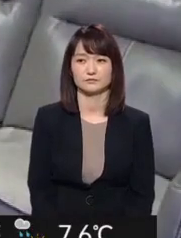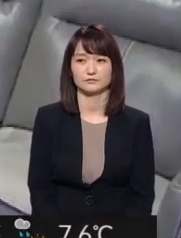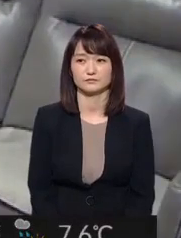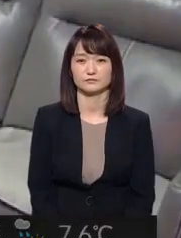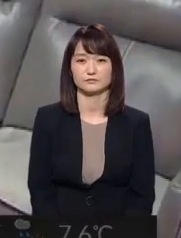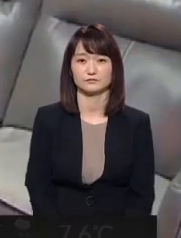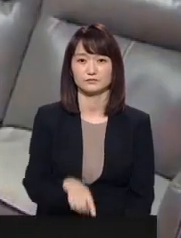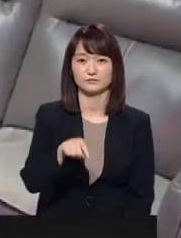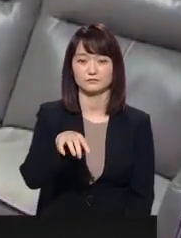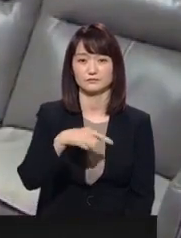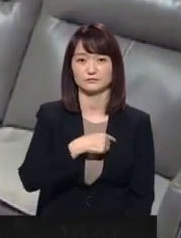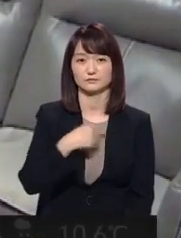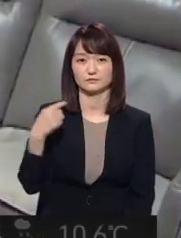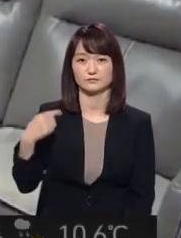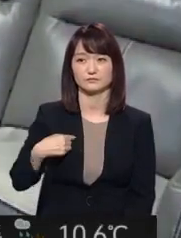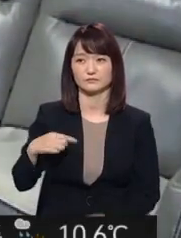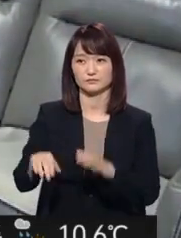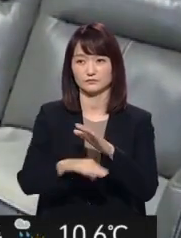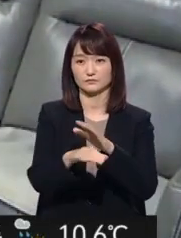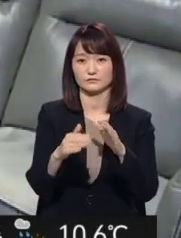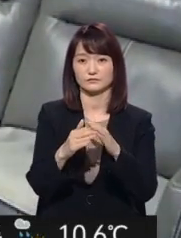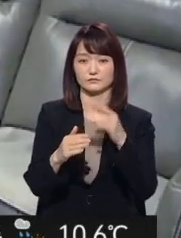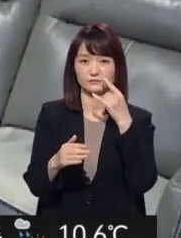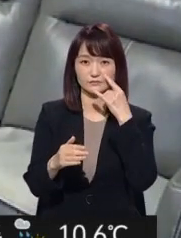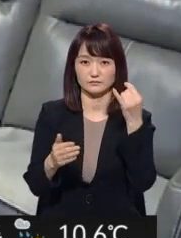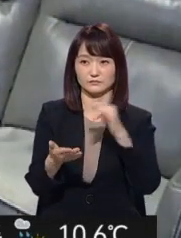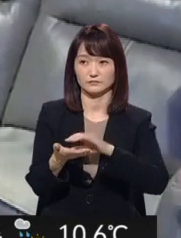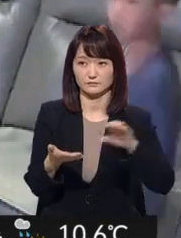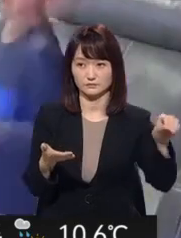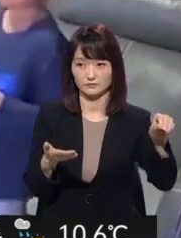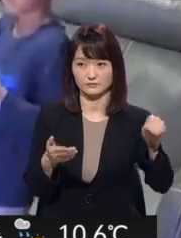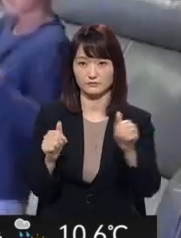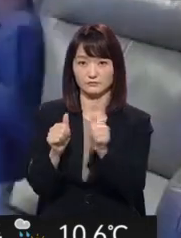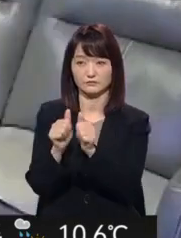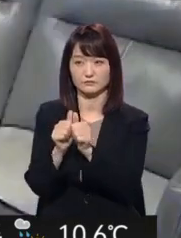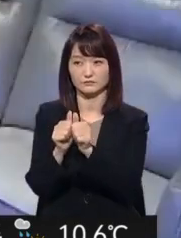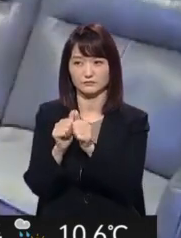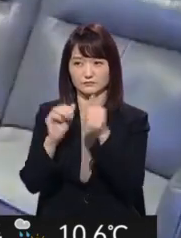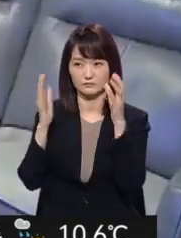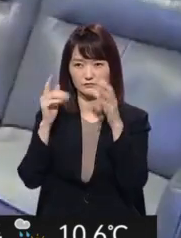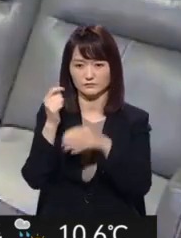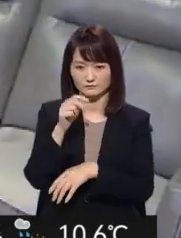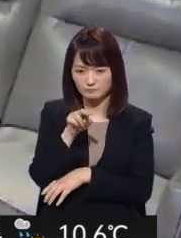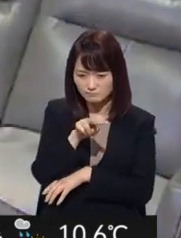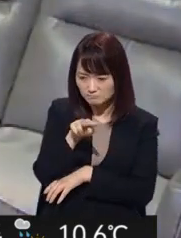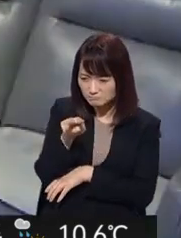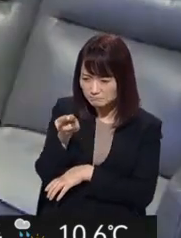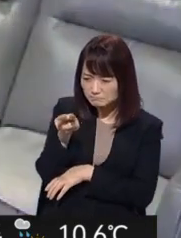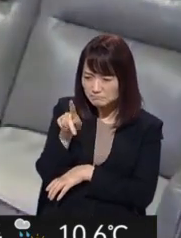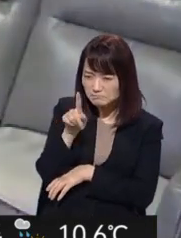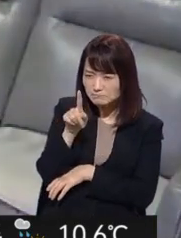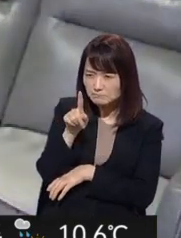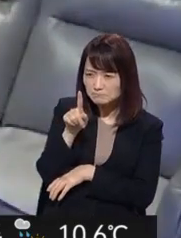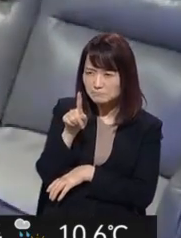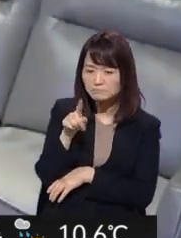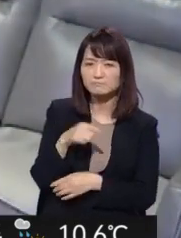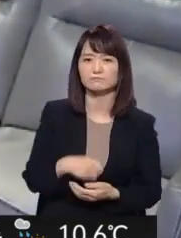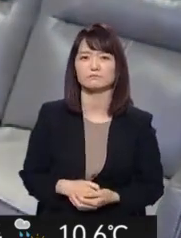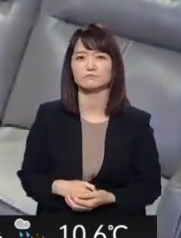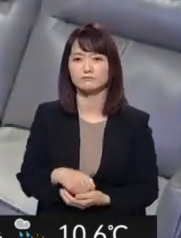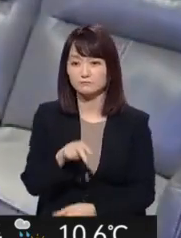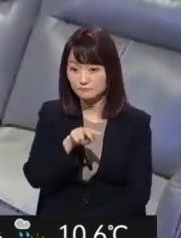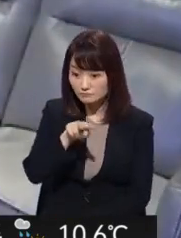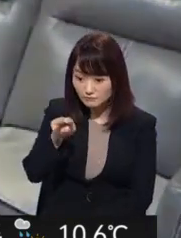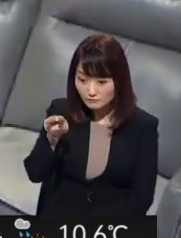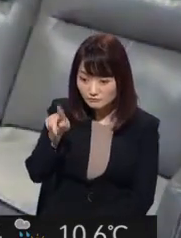네, 여기는 중국의 한 가정집입니다. 엄마가 사라지니까 남자아이가 무언가에 푹 빠져서 들기 시작하는데요. 아이가 보고 있는